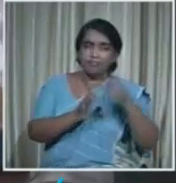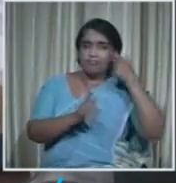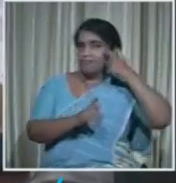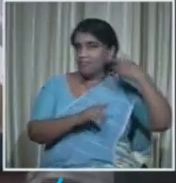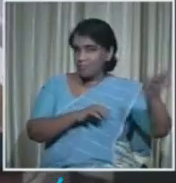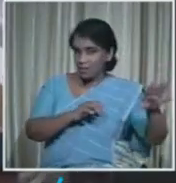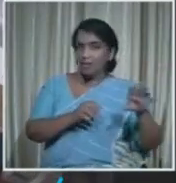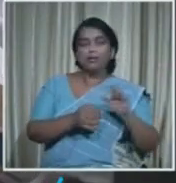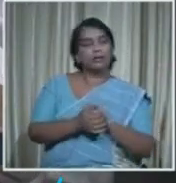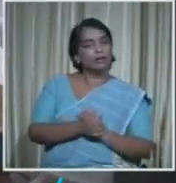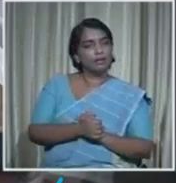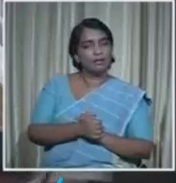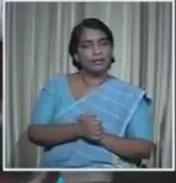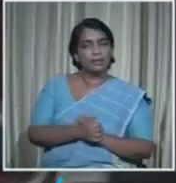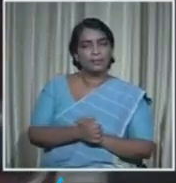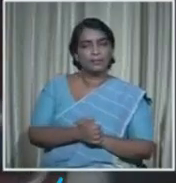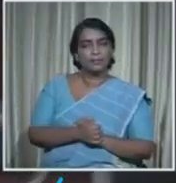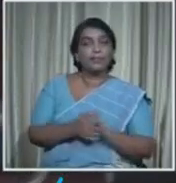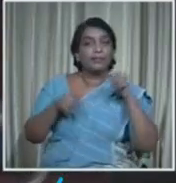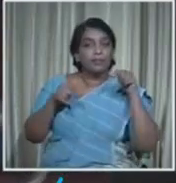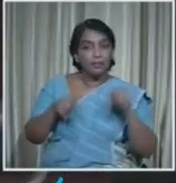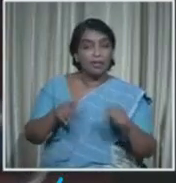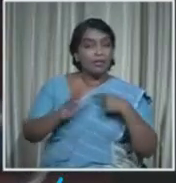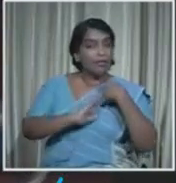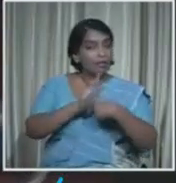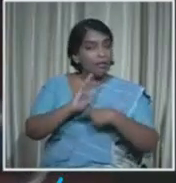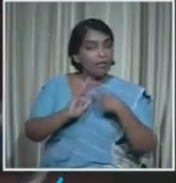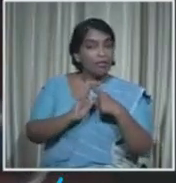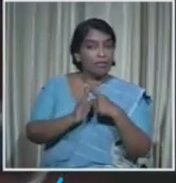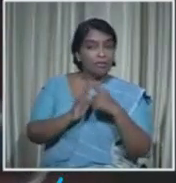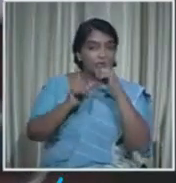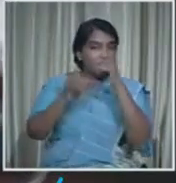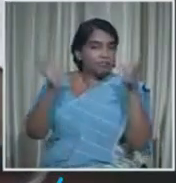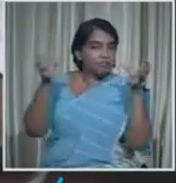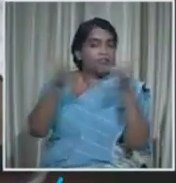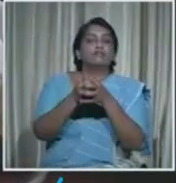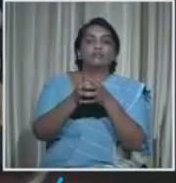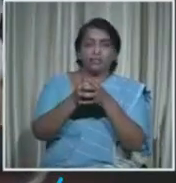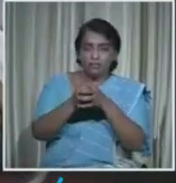ගිහිල්ලා අද මුළු රටම එක මිටට එකක් කියනවා